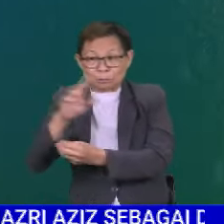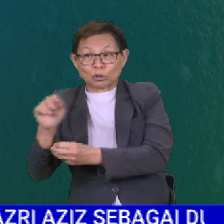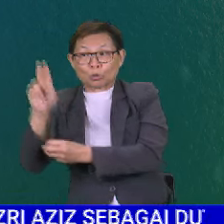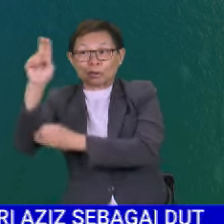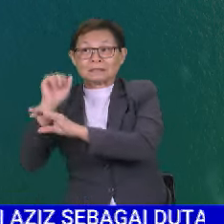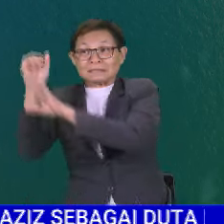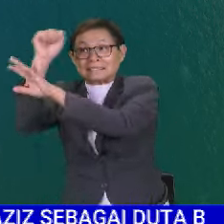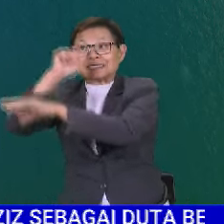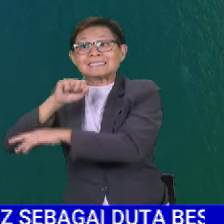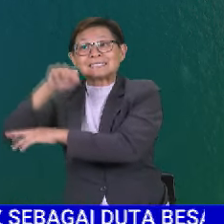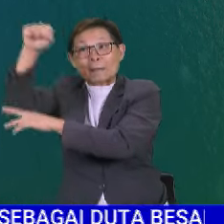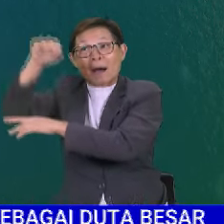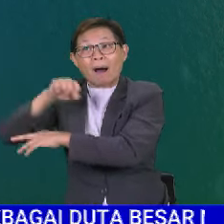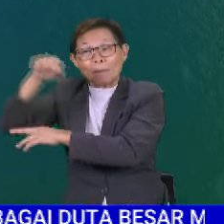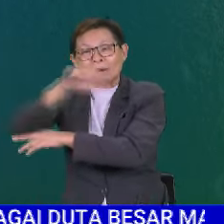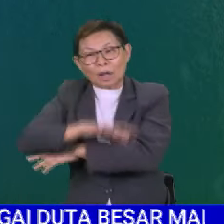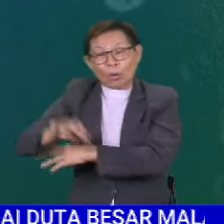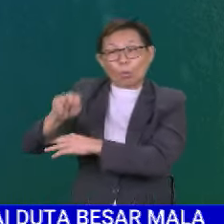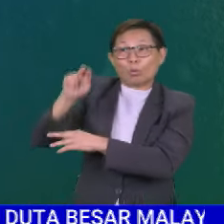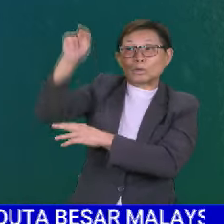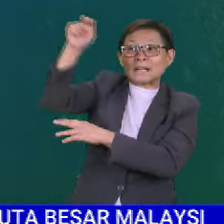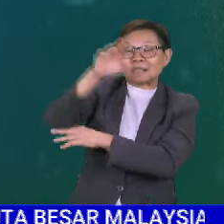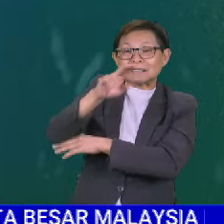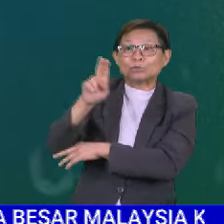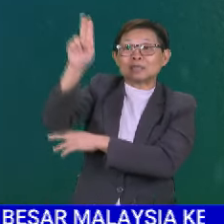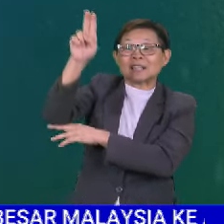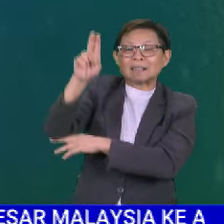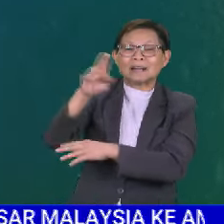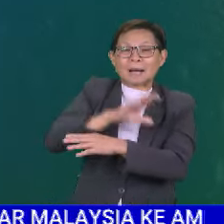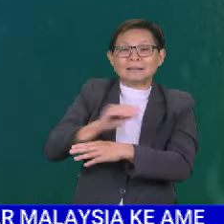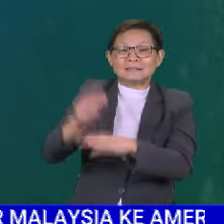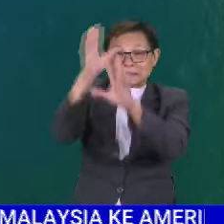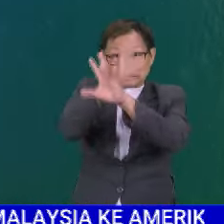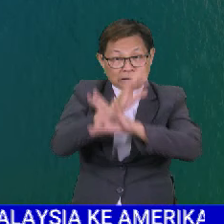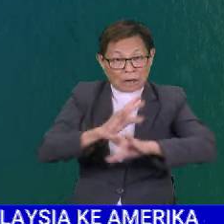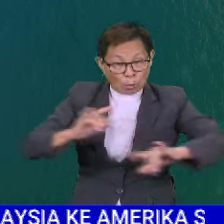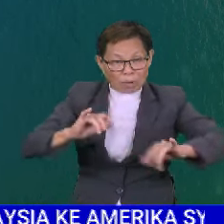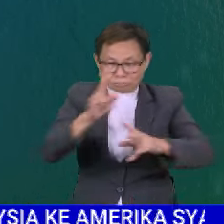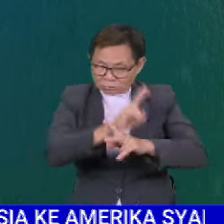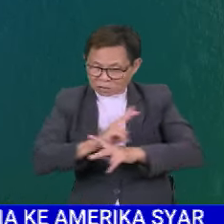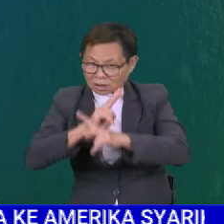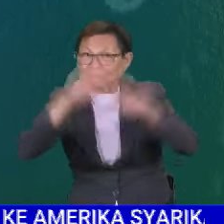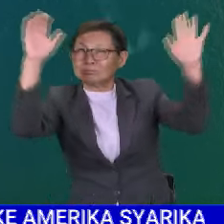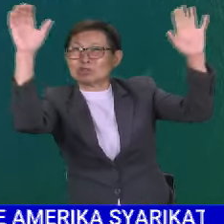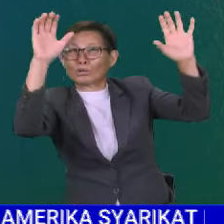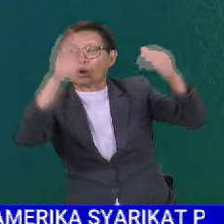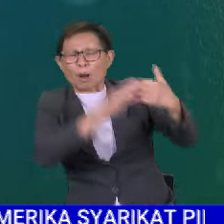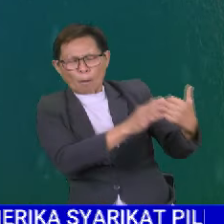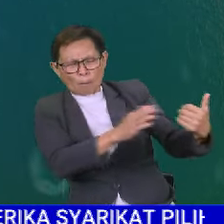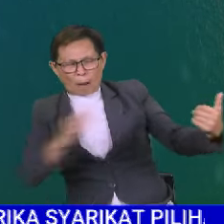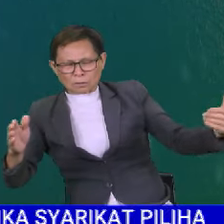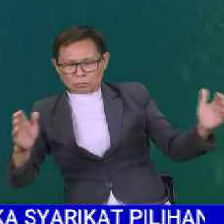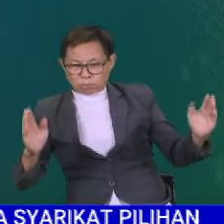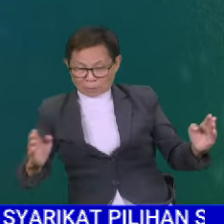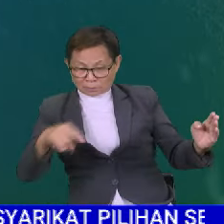utara Sabah ini dan juga di sekitar utara dan pedalaman Sarawak tadi dinasihatkan supaya berwaspada dengan keadaan cuaca sepanjang tempoh